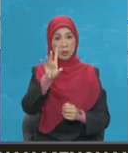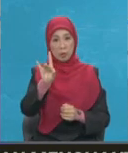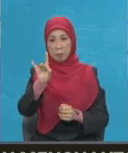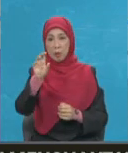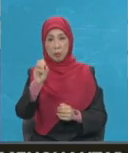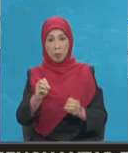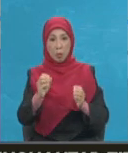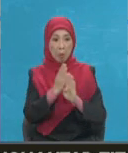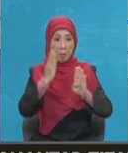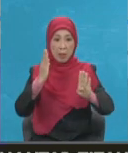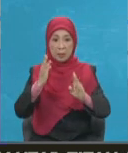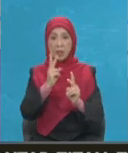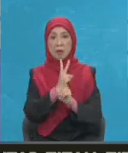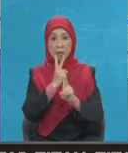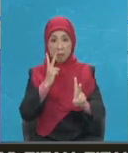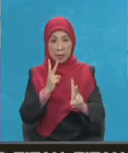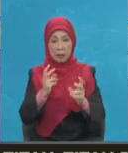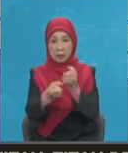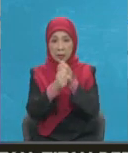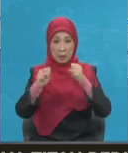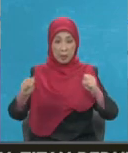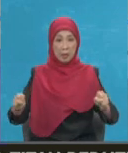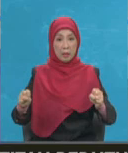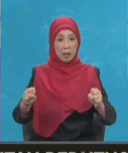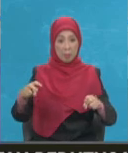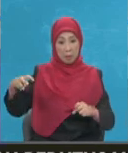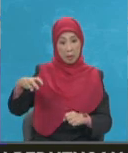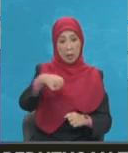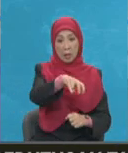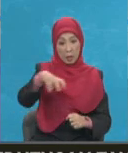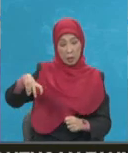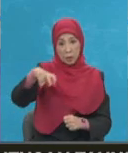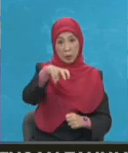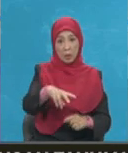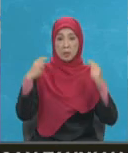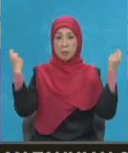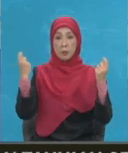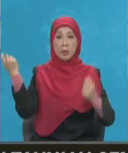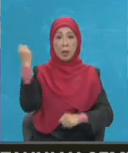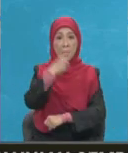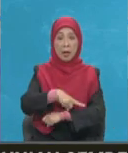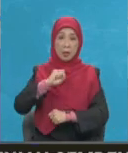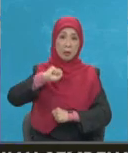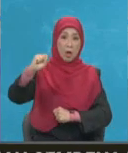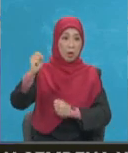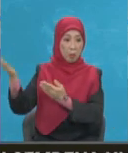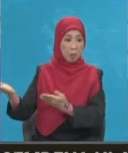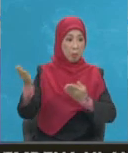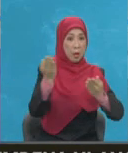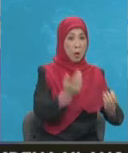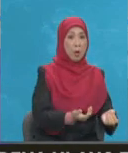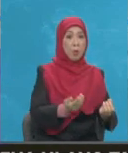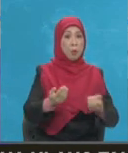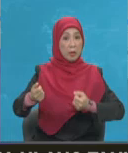280 buah bas dan van disediakan oleh jawatan kuasa kerja pengangkutan sambutan Hari Kebangsaan untuk membawa peserta-peserta yang